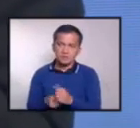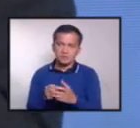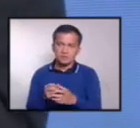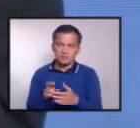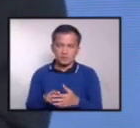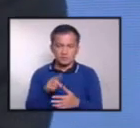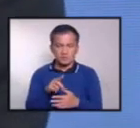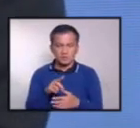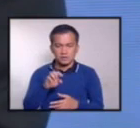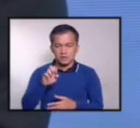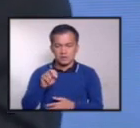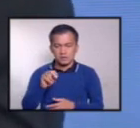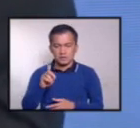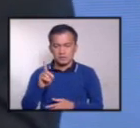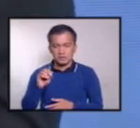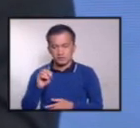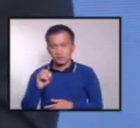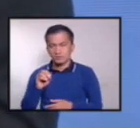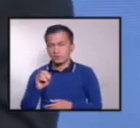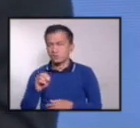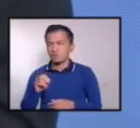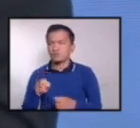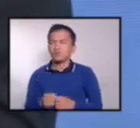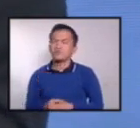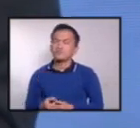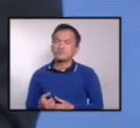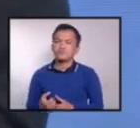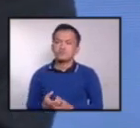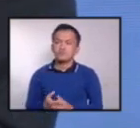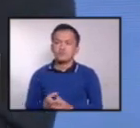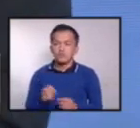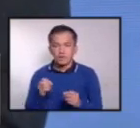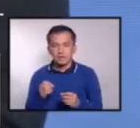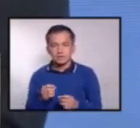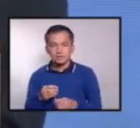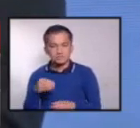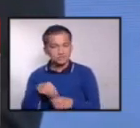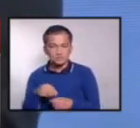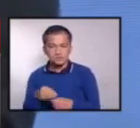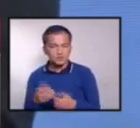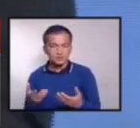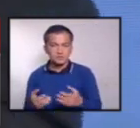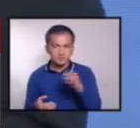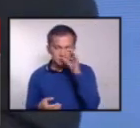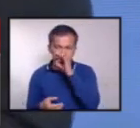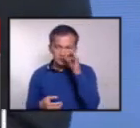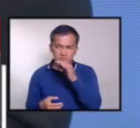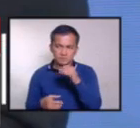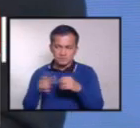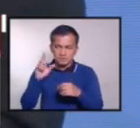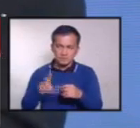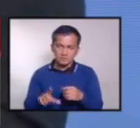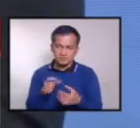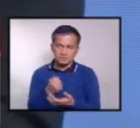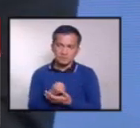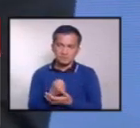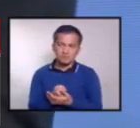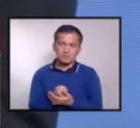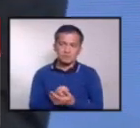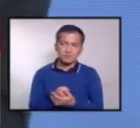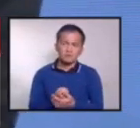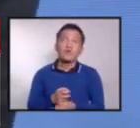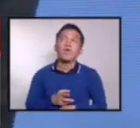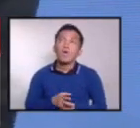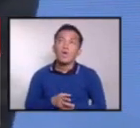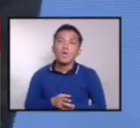ay naendo, no, dahil walang savings yung mga Pilipino dahil nga mababa yung sweldo, minsan nakatunga